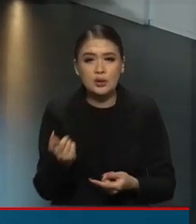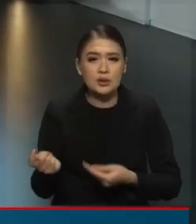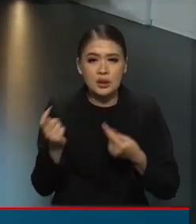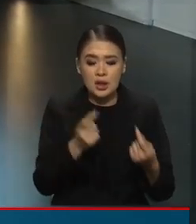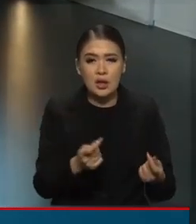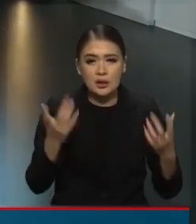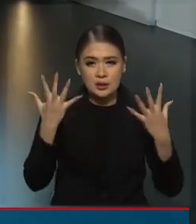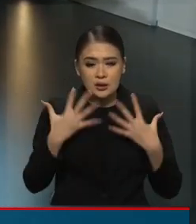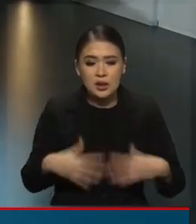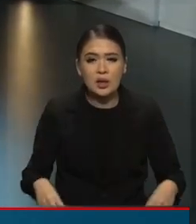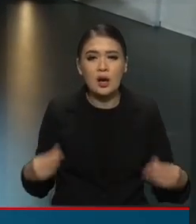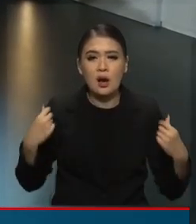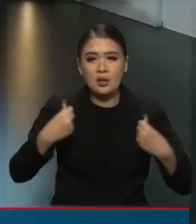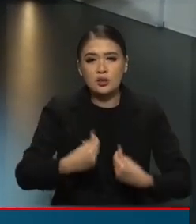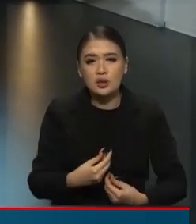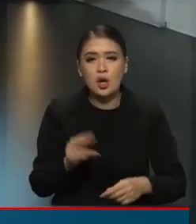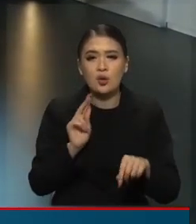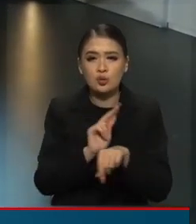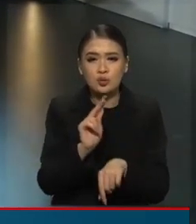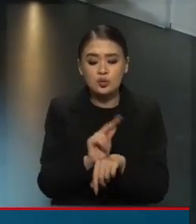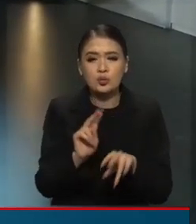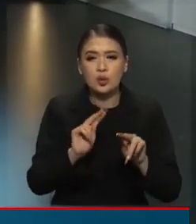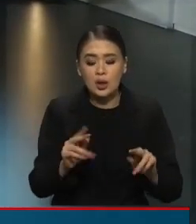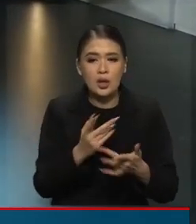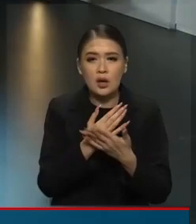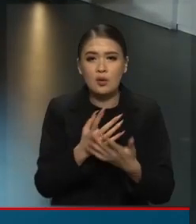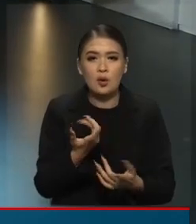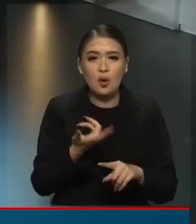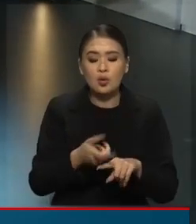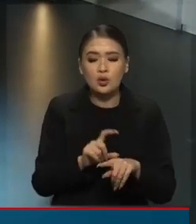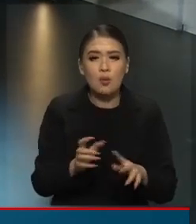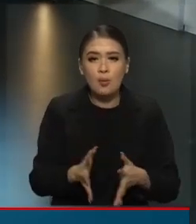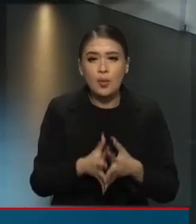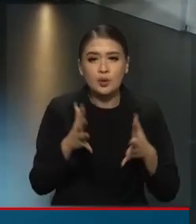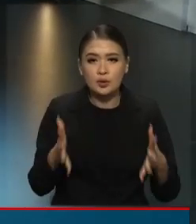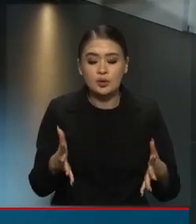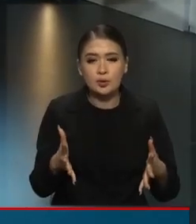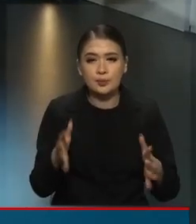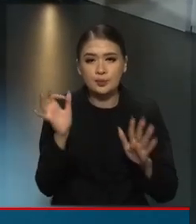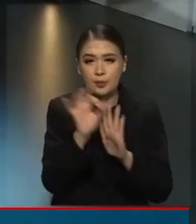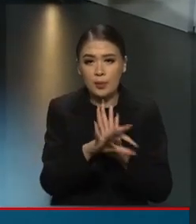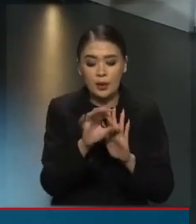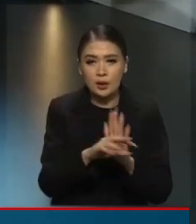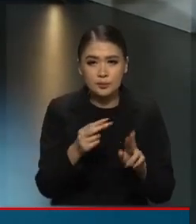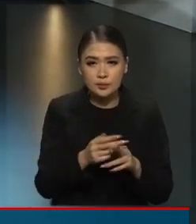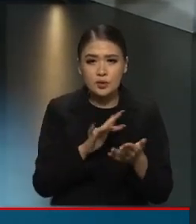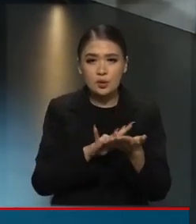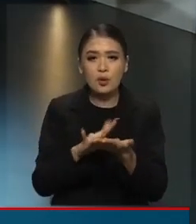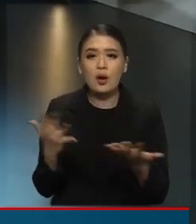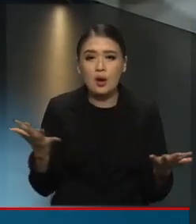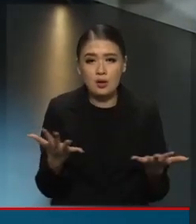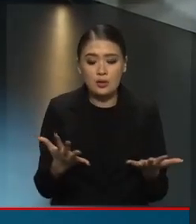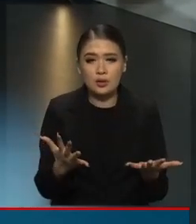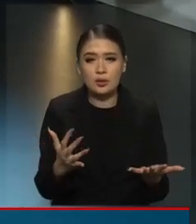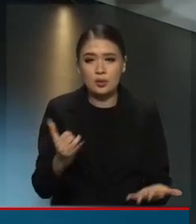снаряжение, инструктора и так далее, и так далее, это очень большую копеечку. И о каком туризме мы можем говорить?